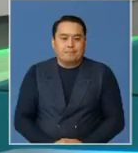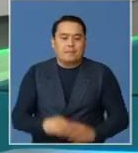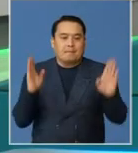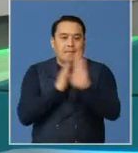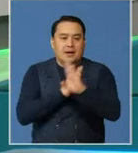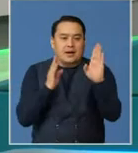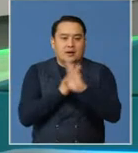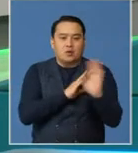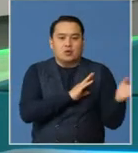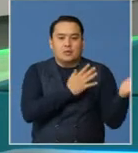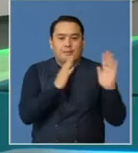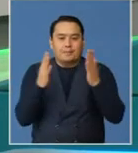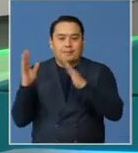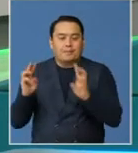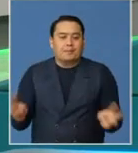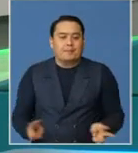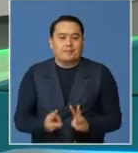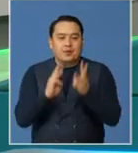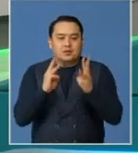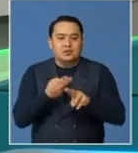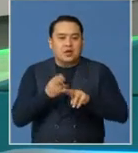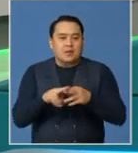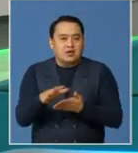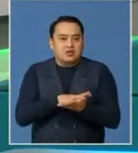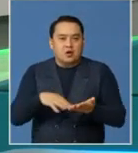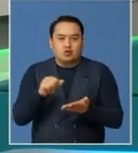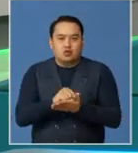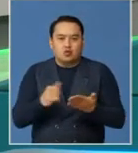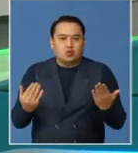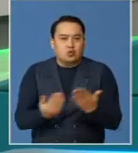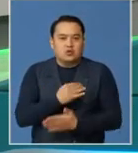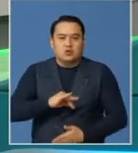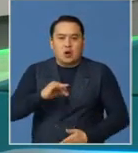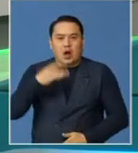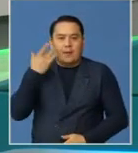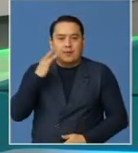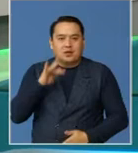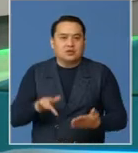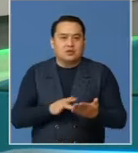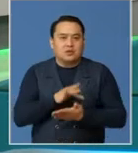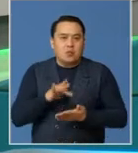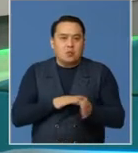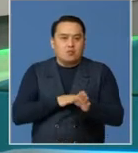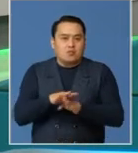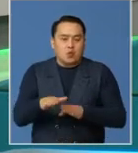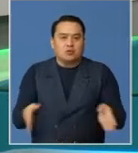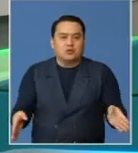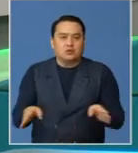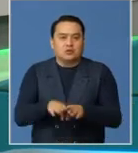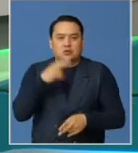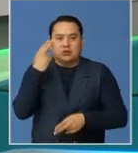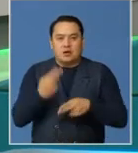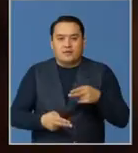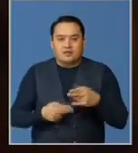Природный пожар Кэмп на севере Калифорнии, признанный самым разрушительным в современной истории этого американского штата, полностью локализован. Об